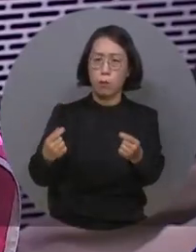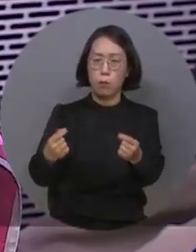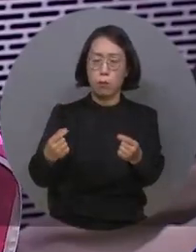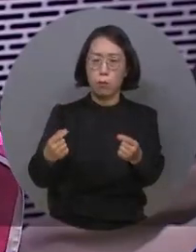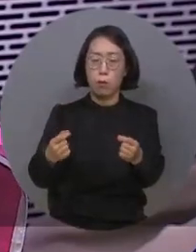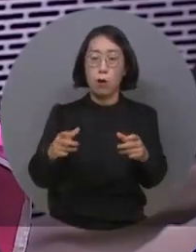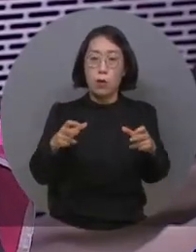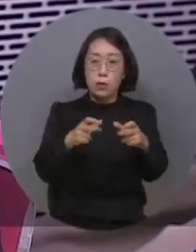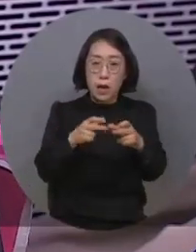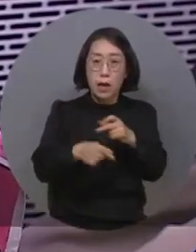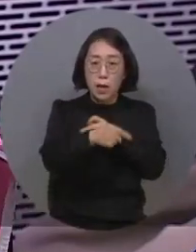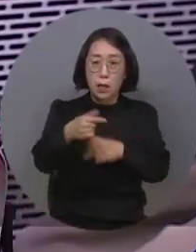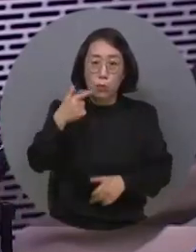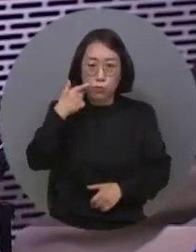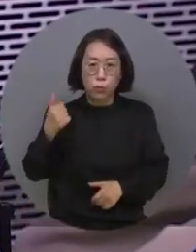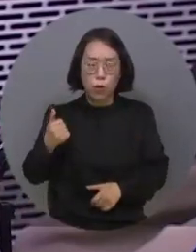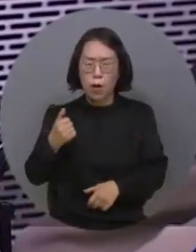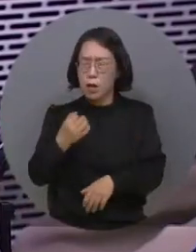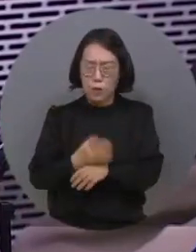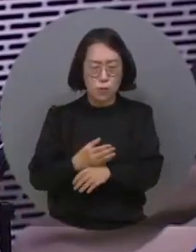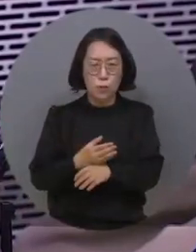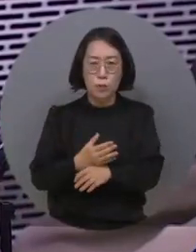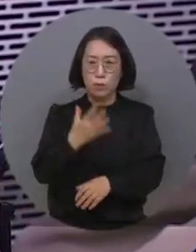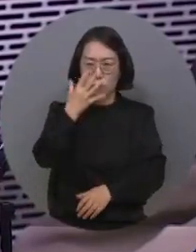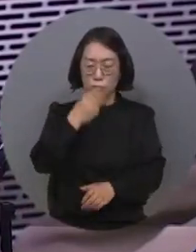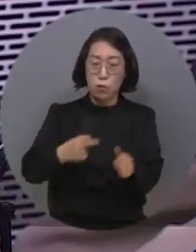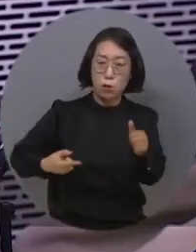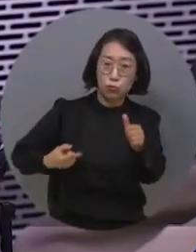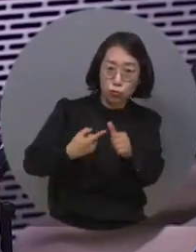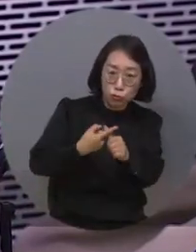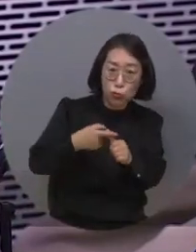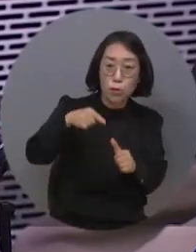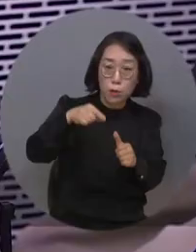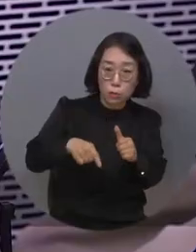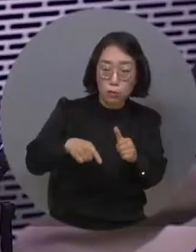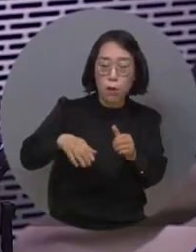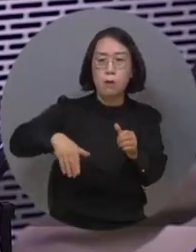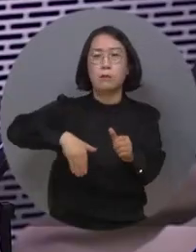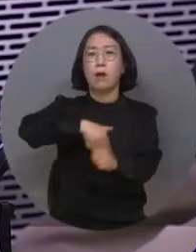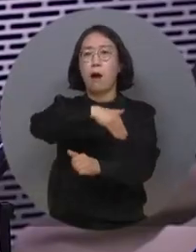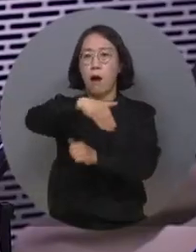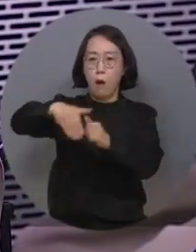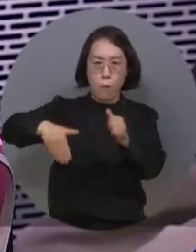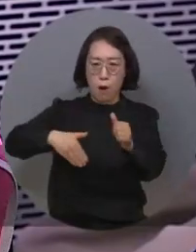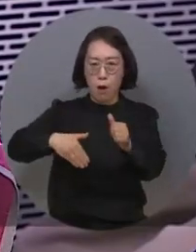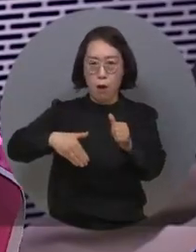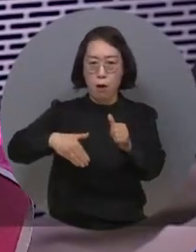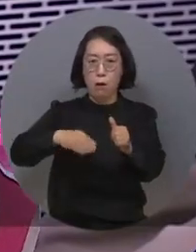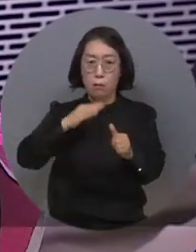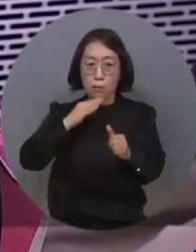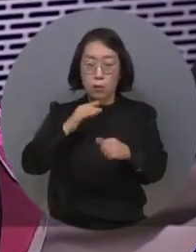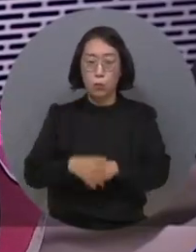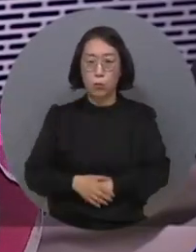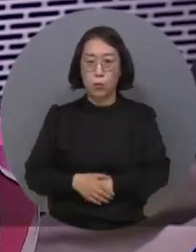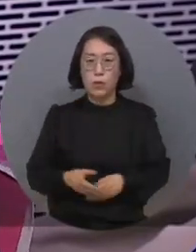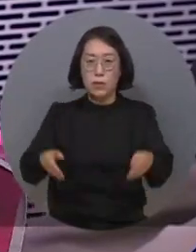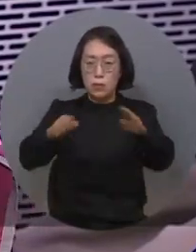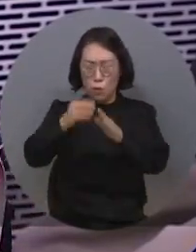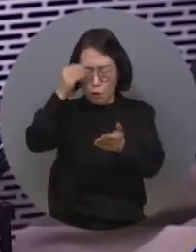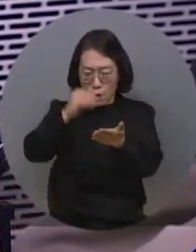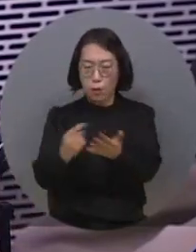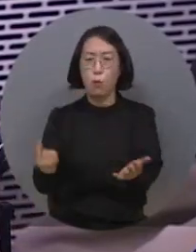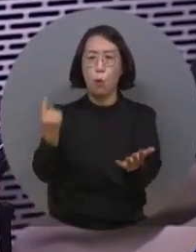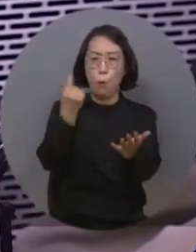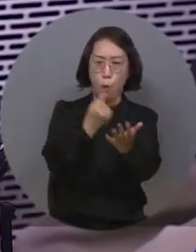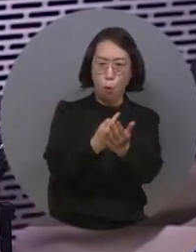발달장애인들이 그 부모가 자식을 죽이게 하는 이러한 상황에서 시설로 들어가게 만드는, 그리고